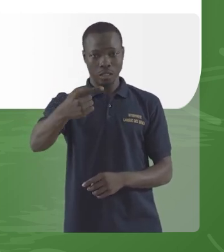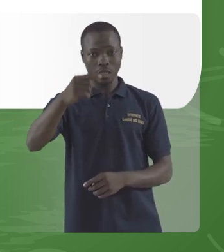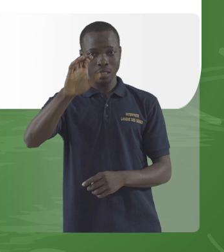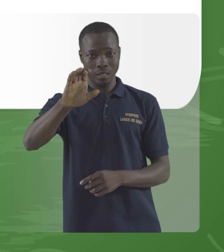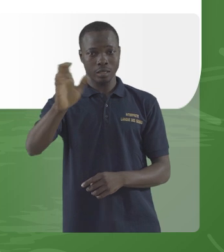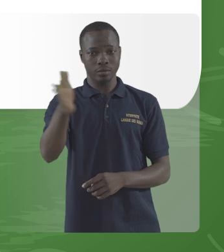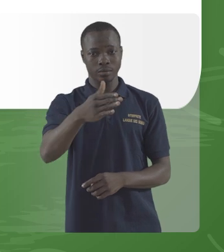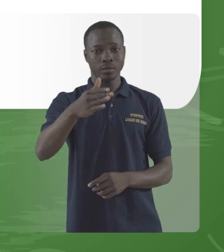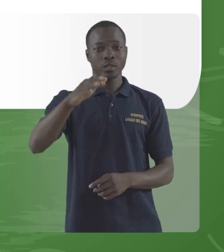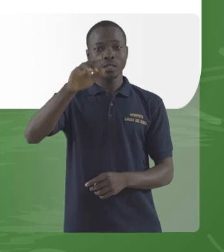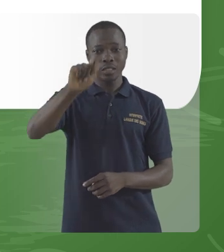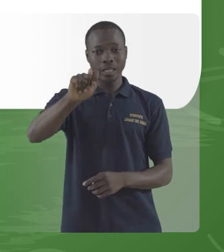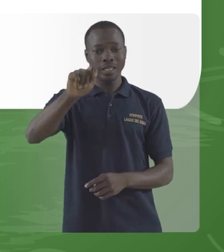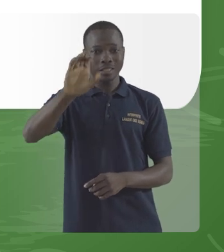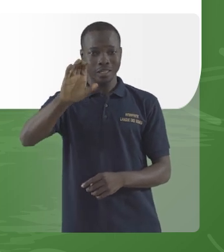GGT,